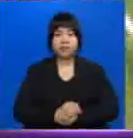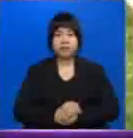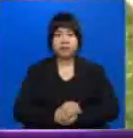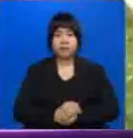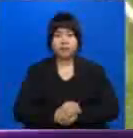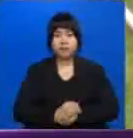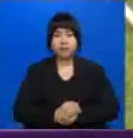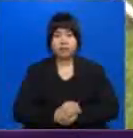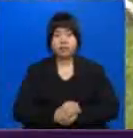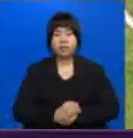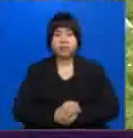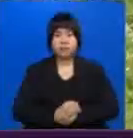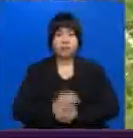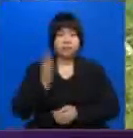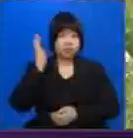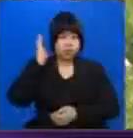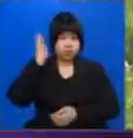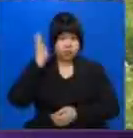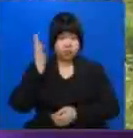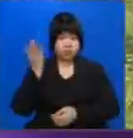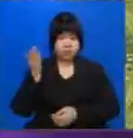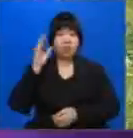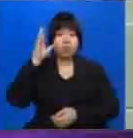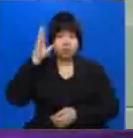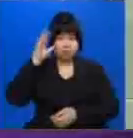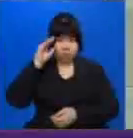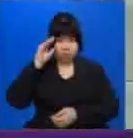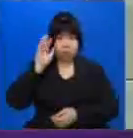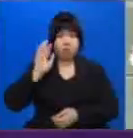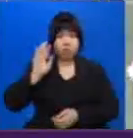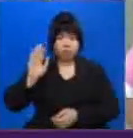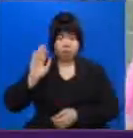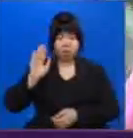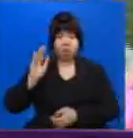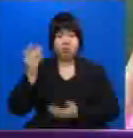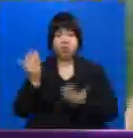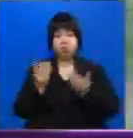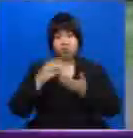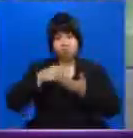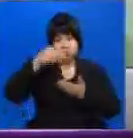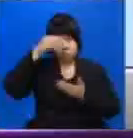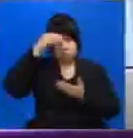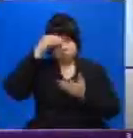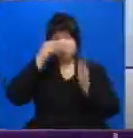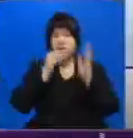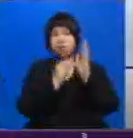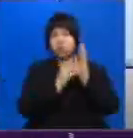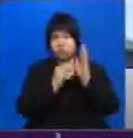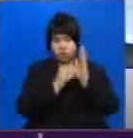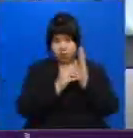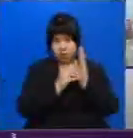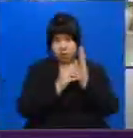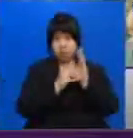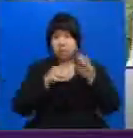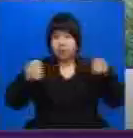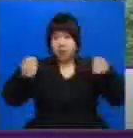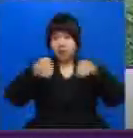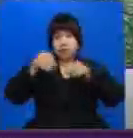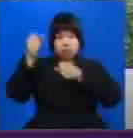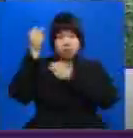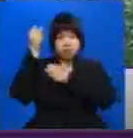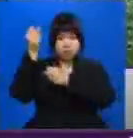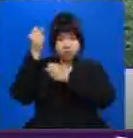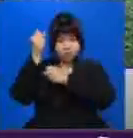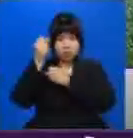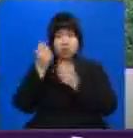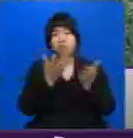ธงชัยชาวพรหมเป็นหนึ่งในผู้ปกครองหลายคนที่บุตรหลานเรียนอยู่ในโรงเรียนใจกลางเมืองและใจกลางพื้นที่การชุมนุมมารับลูก